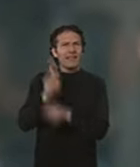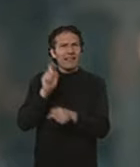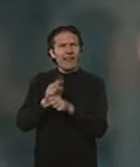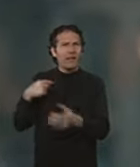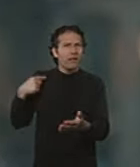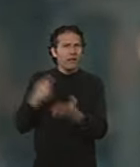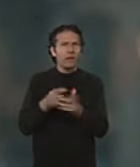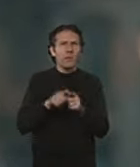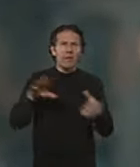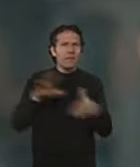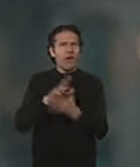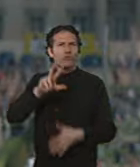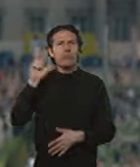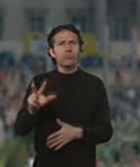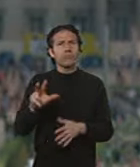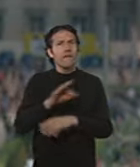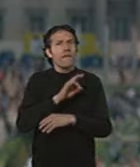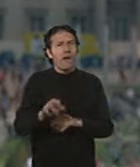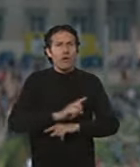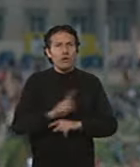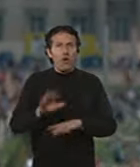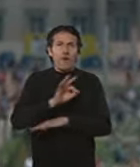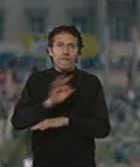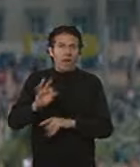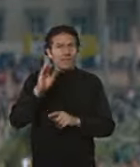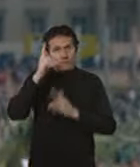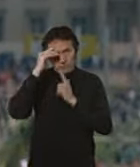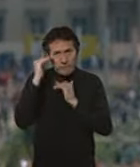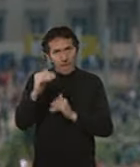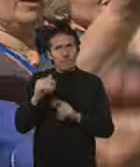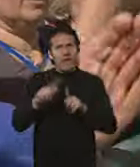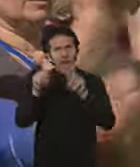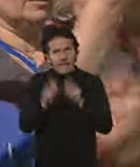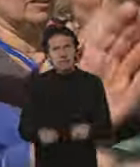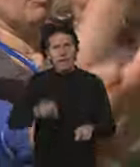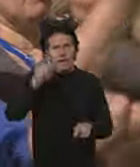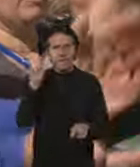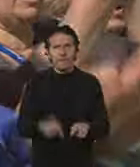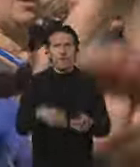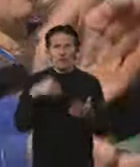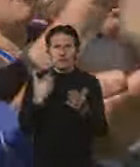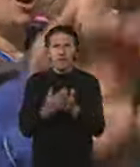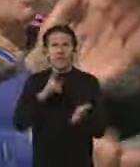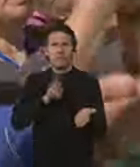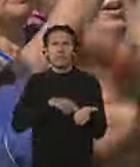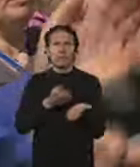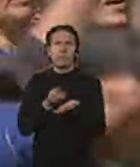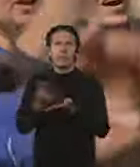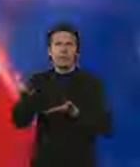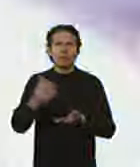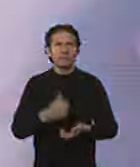mérite pas d'être stigmatisée la France doit être aimer et respecter voilà notre